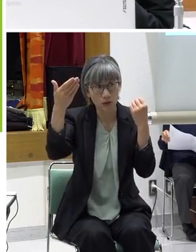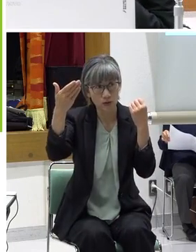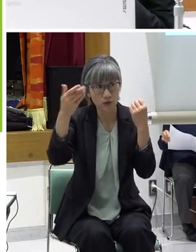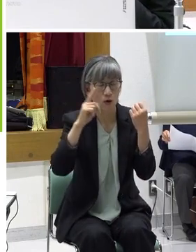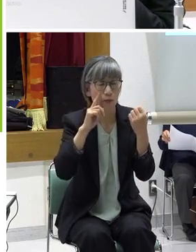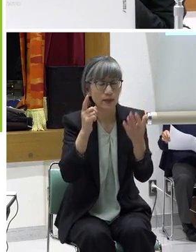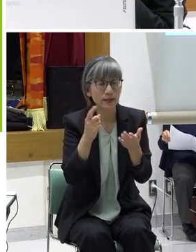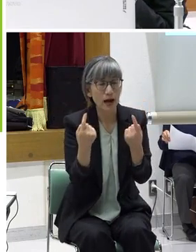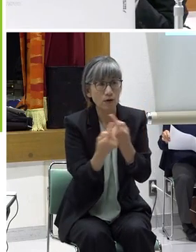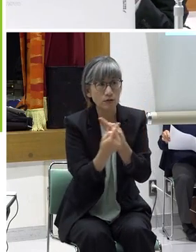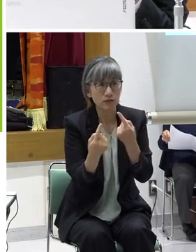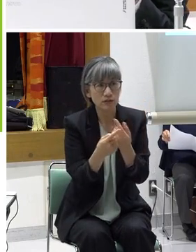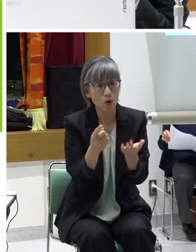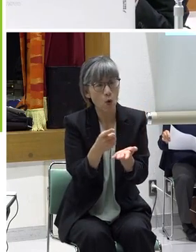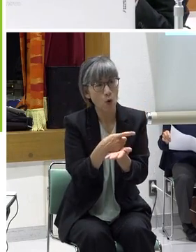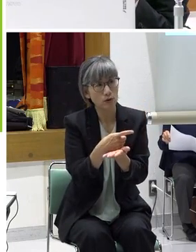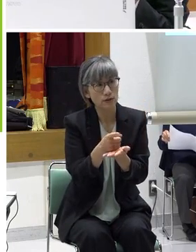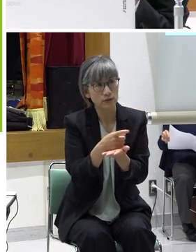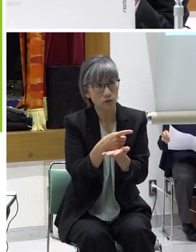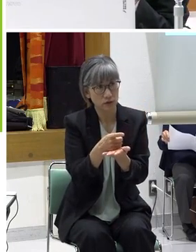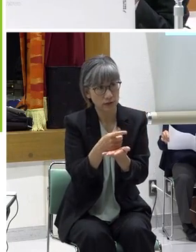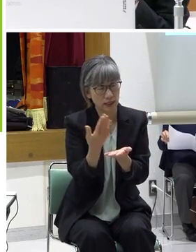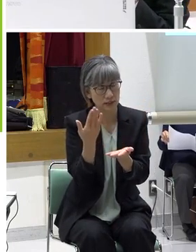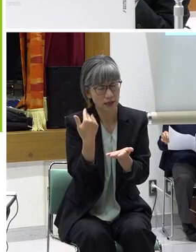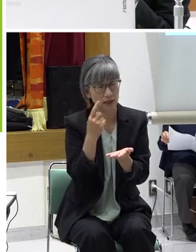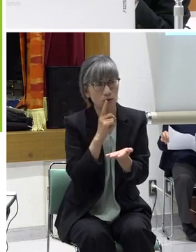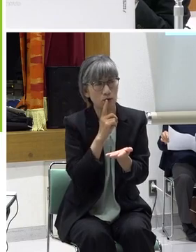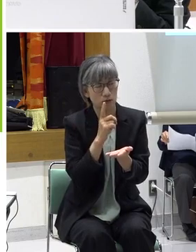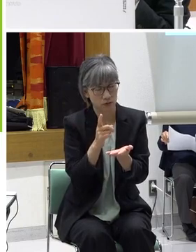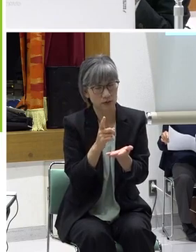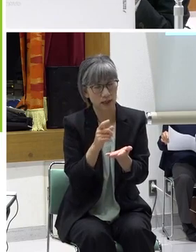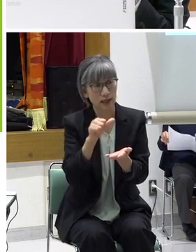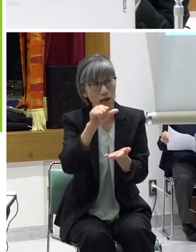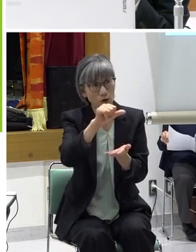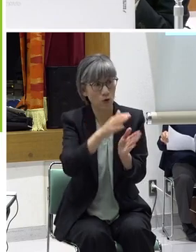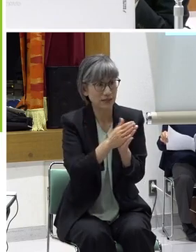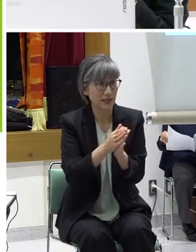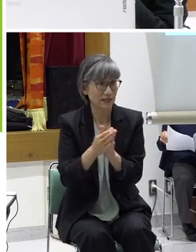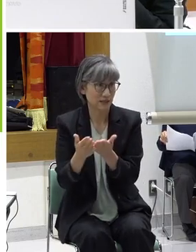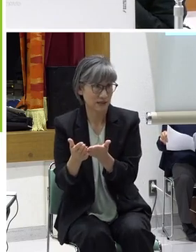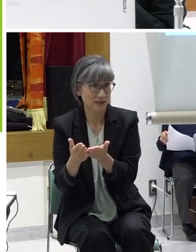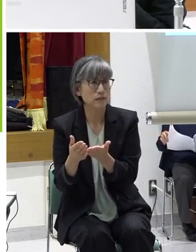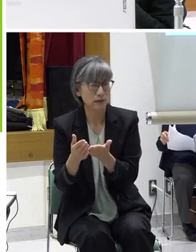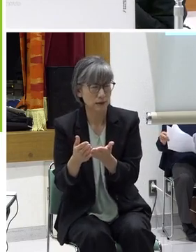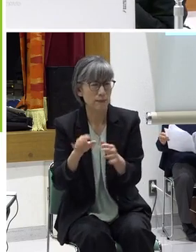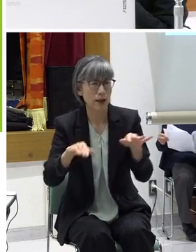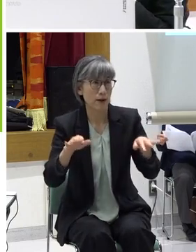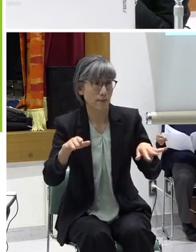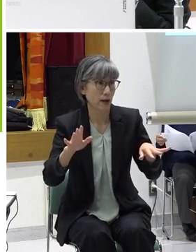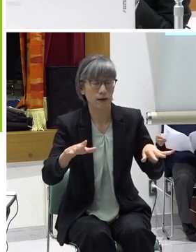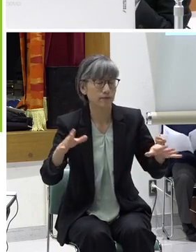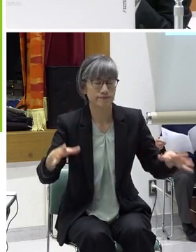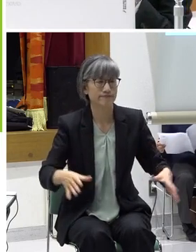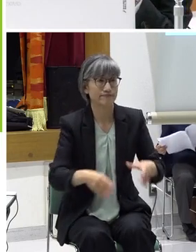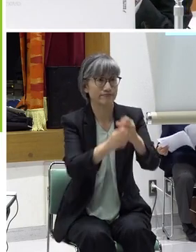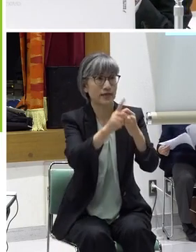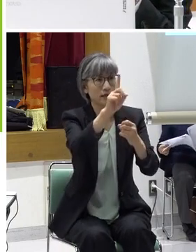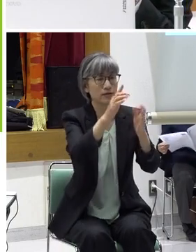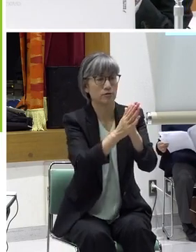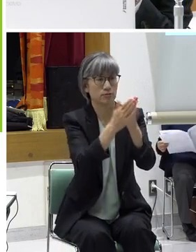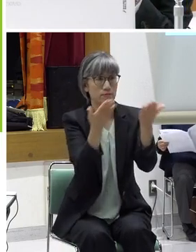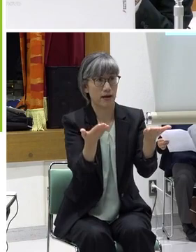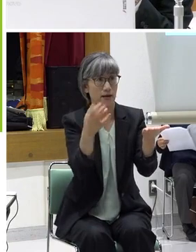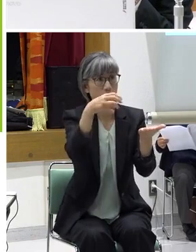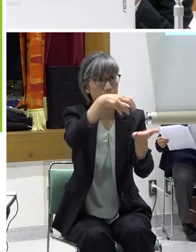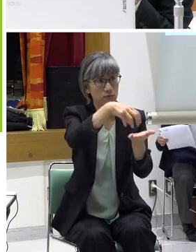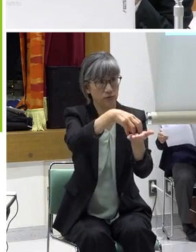方針といたしまして、先ほど説明したように5冊の基本構想を一本化する、生活関連施設の